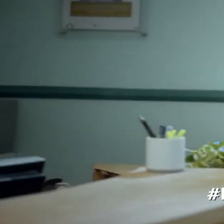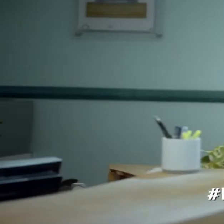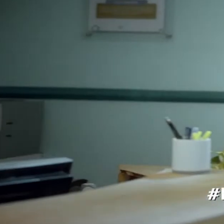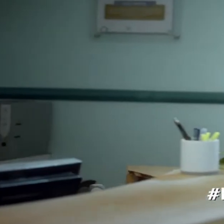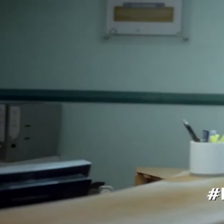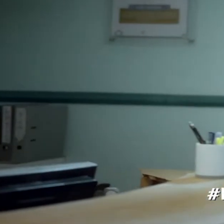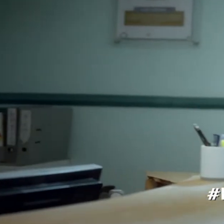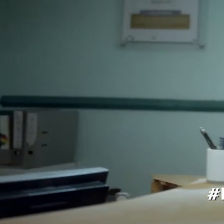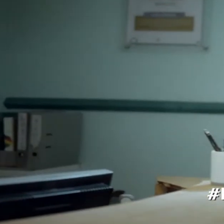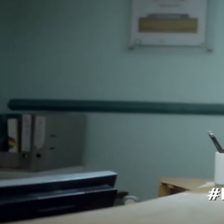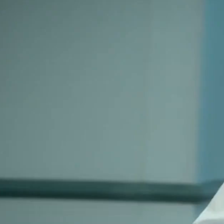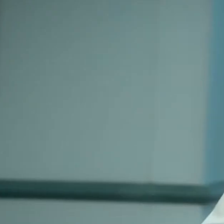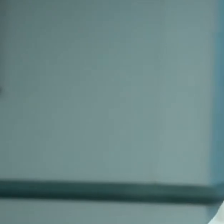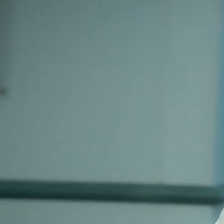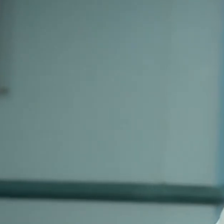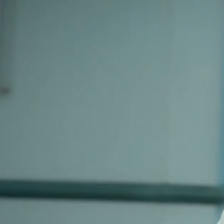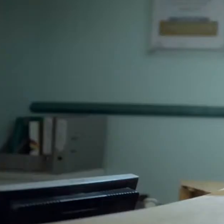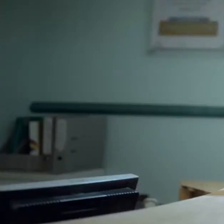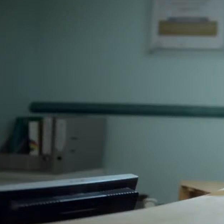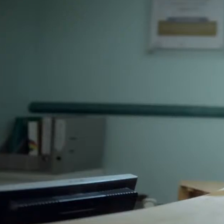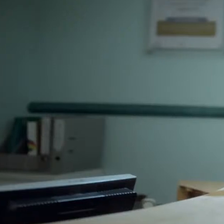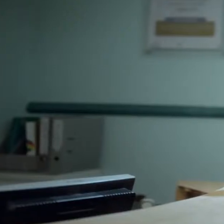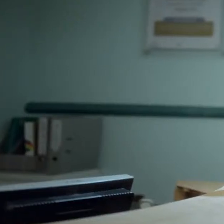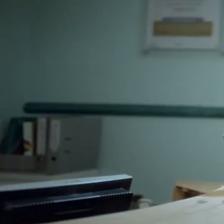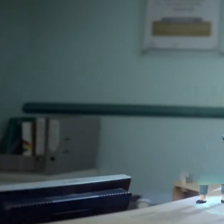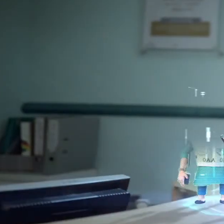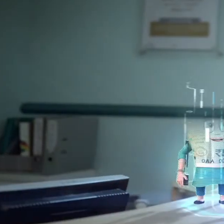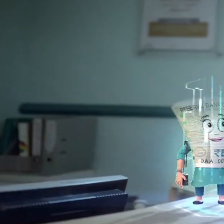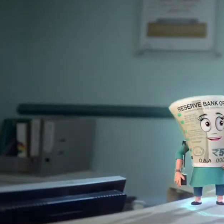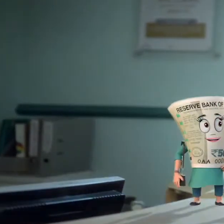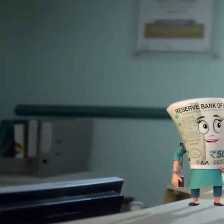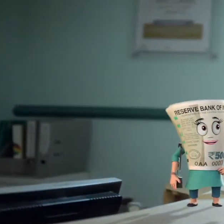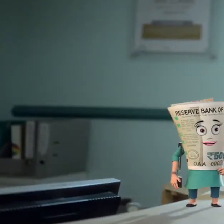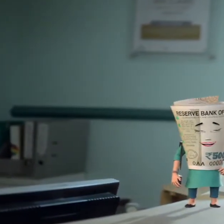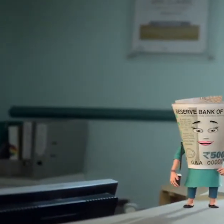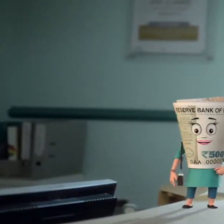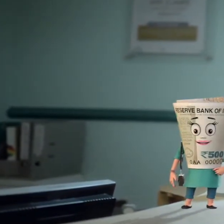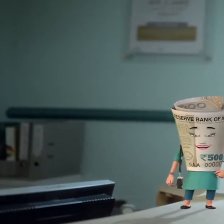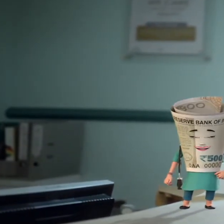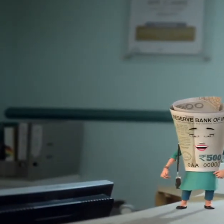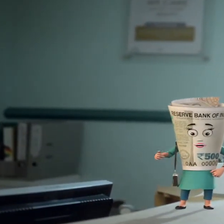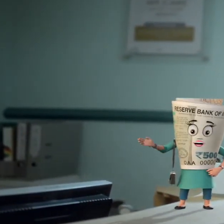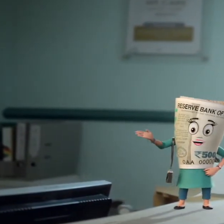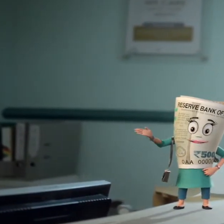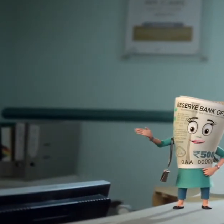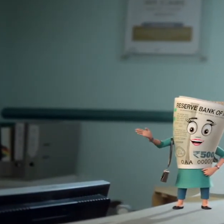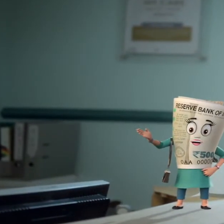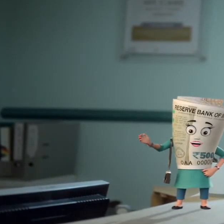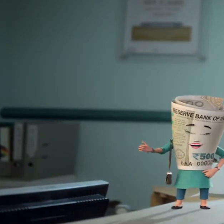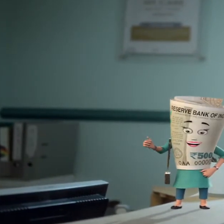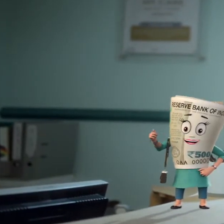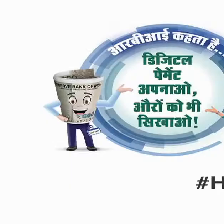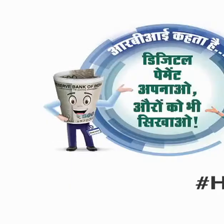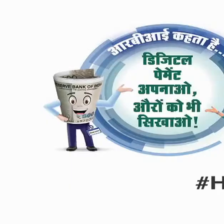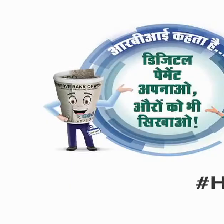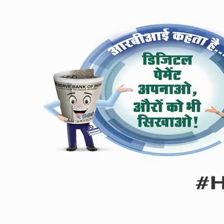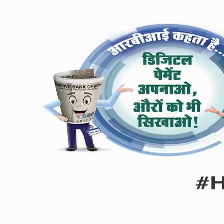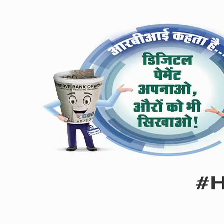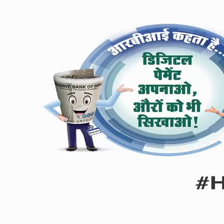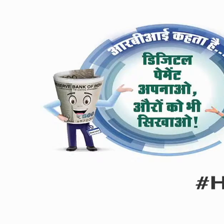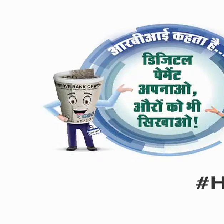तो इन्हें डिजिटल पेमेंट सिखा दिया है। आपने? क्योंकि आरबीआई कहता है कि डिजिटल पेमेंट अपनाओ, औरों को भी सिखाओ।